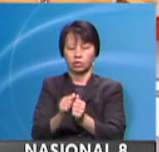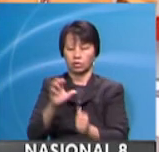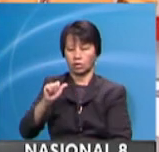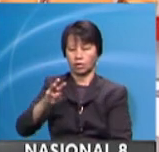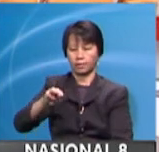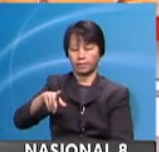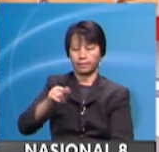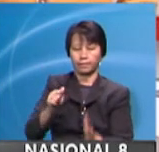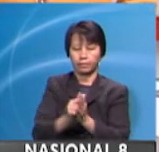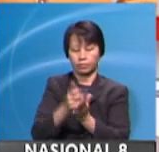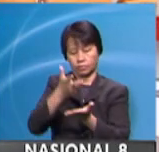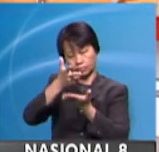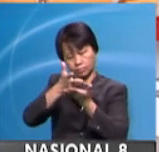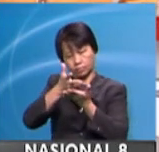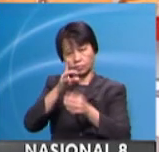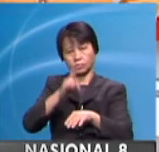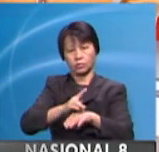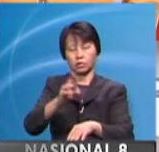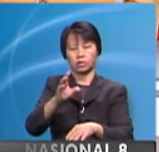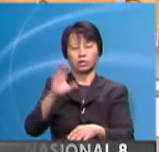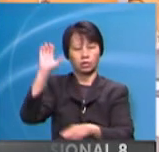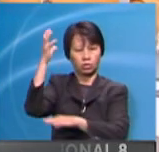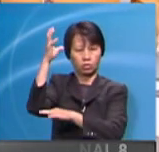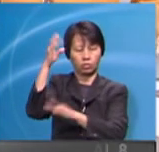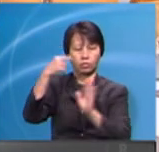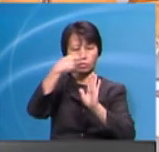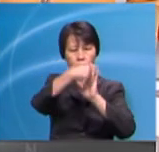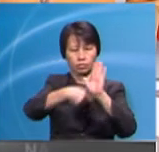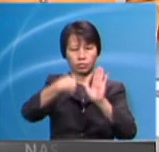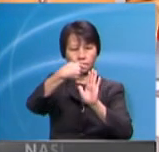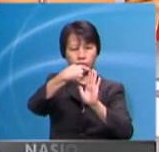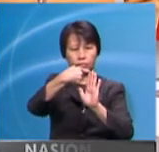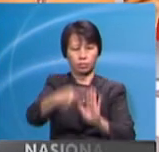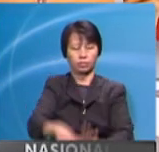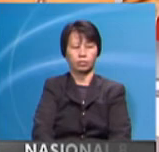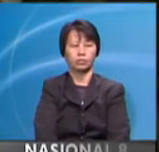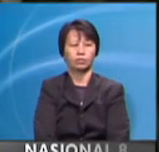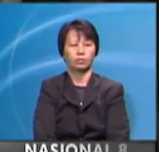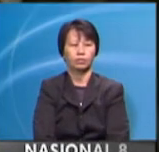juru kamera Muhammad Yusaini Mahat di Colombo, Sri Lanka.